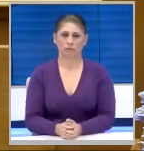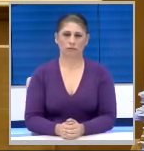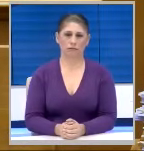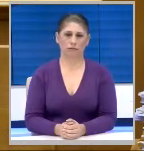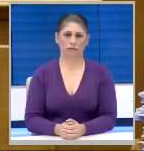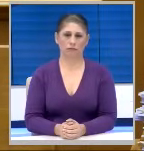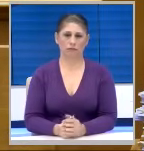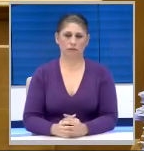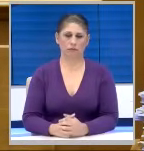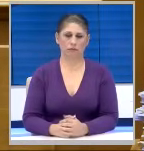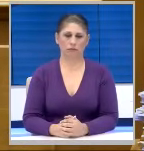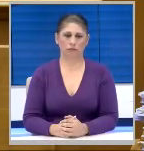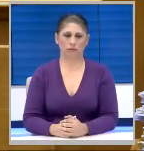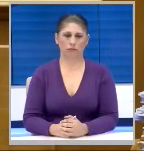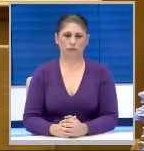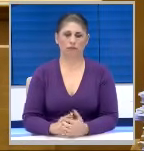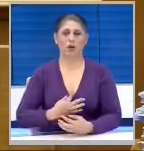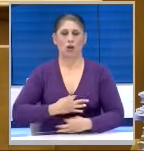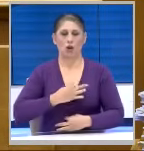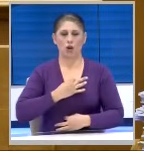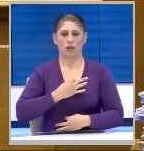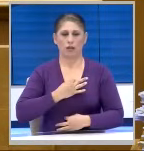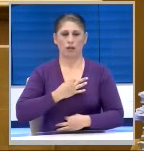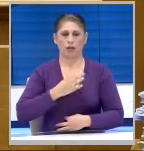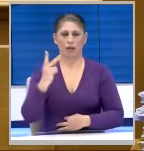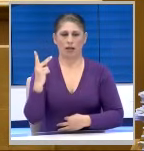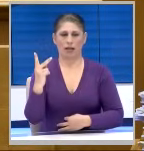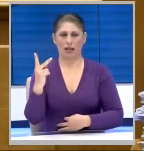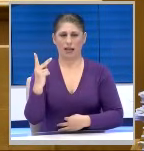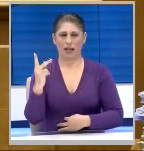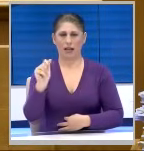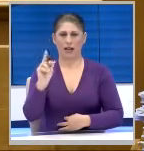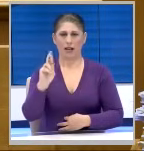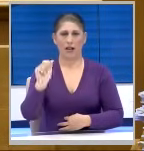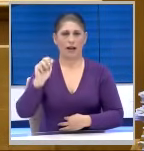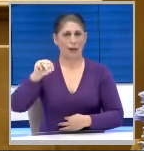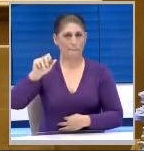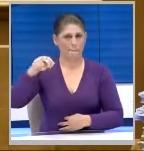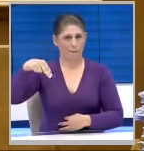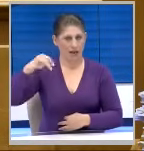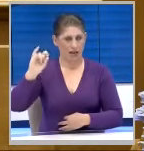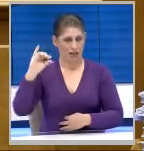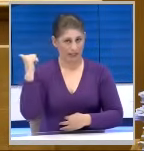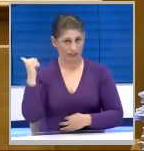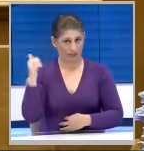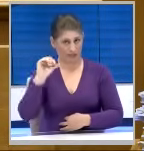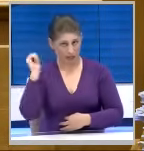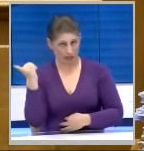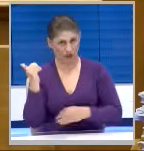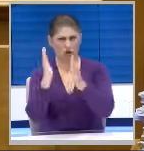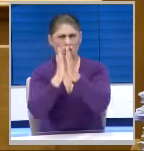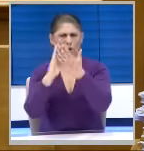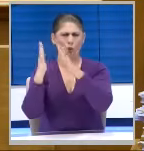άνθρωπο ο κύριος καραμανλής εχθές καταχειροκροτήθηκε από την κοινοβουλευτική σας ομάδα γιατί